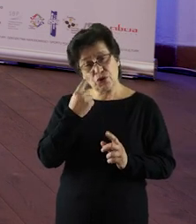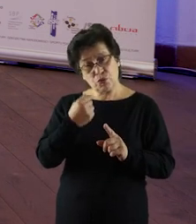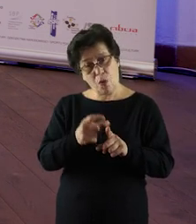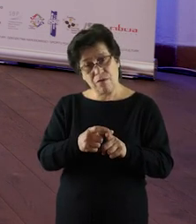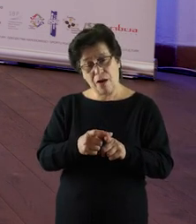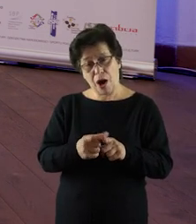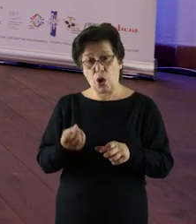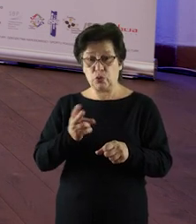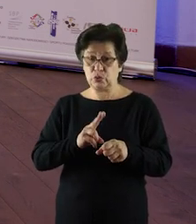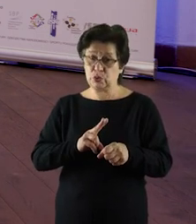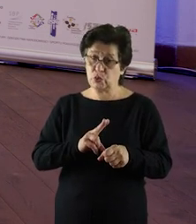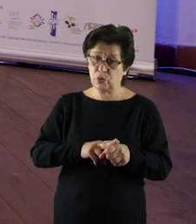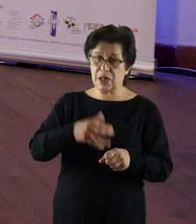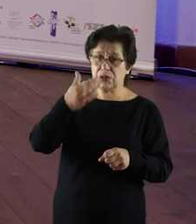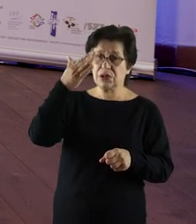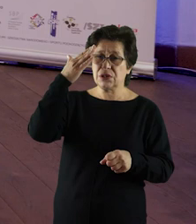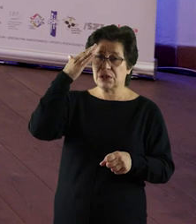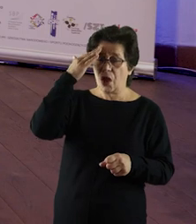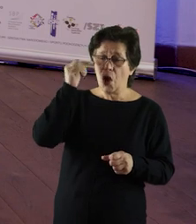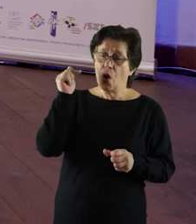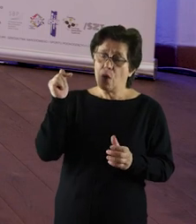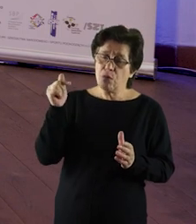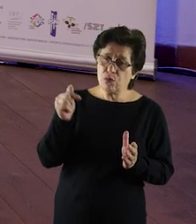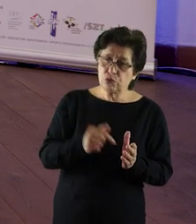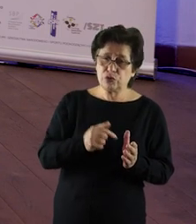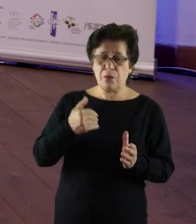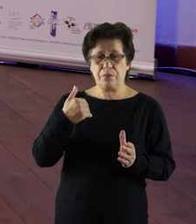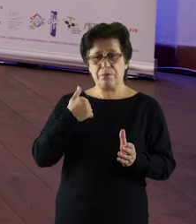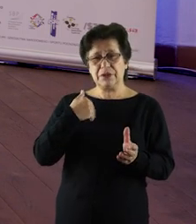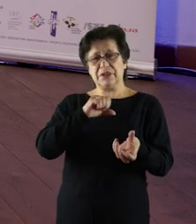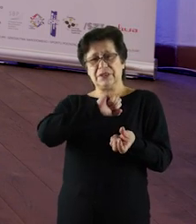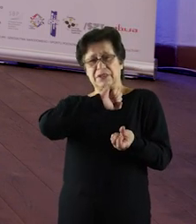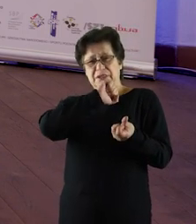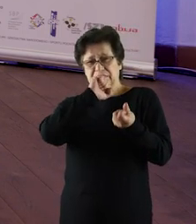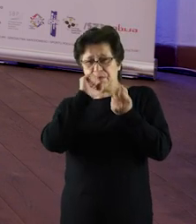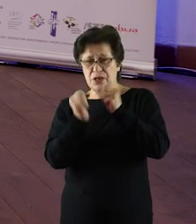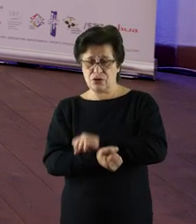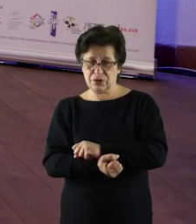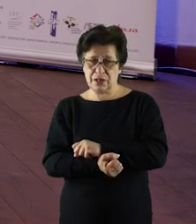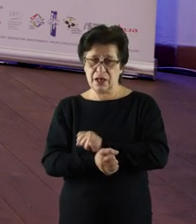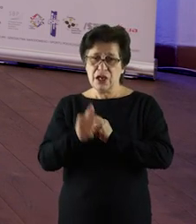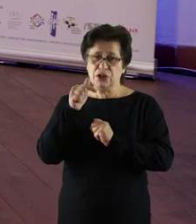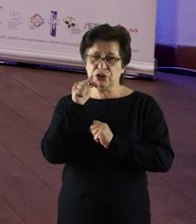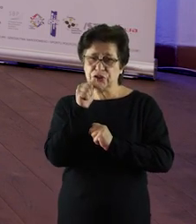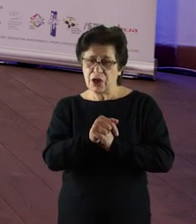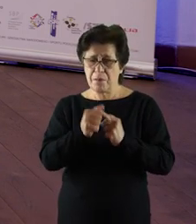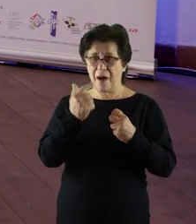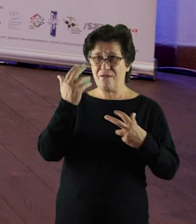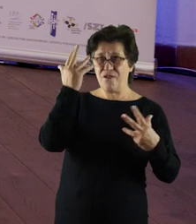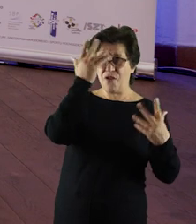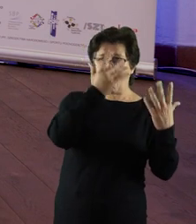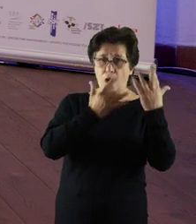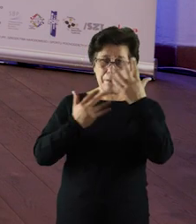które znamy, muszą podlegać pewnym przemianom, czyli musimy uruchomić wyobraźnię, aby słowa zaczęły